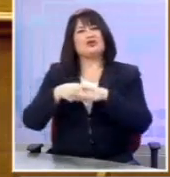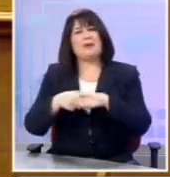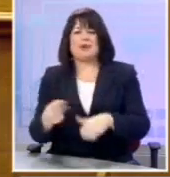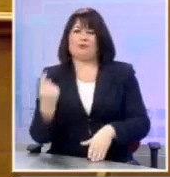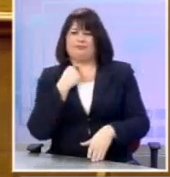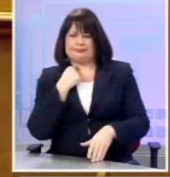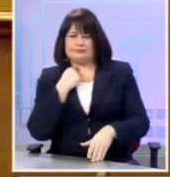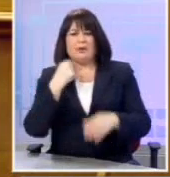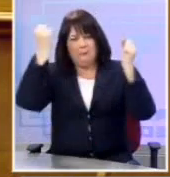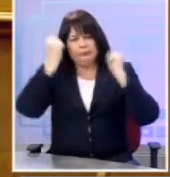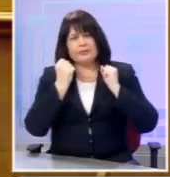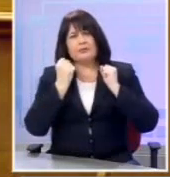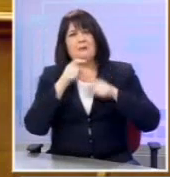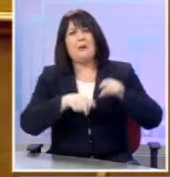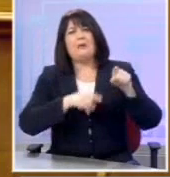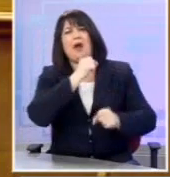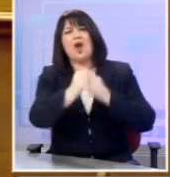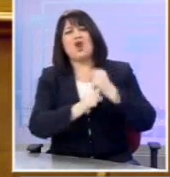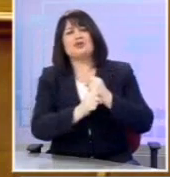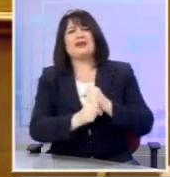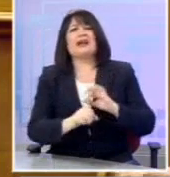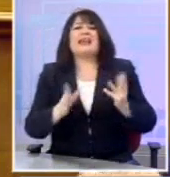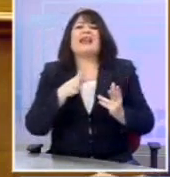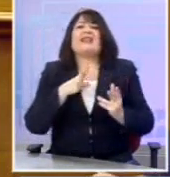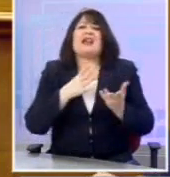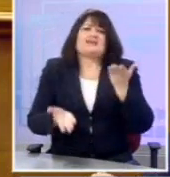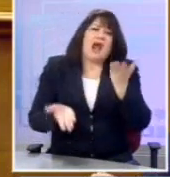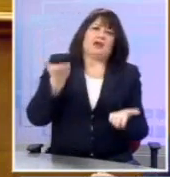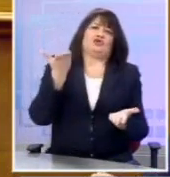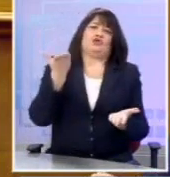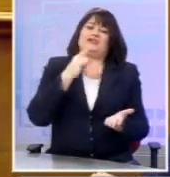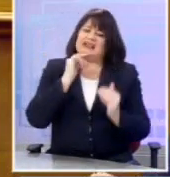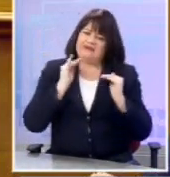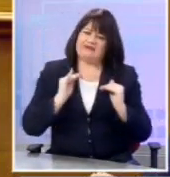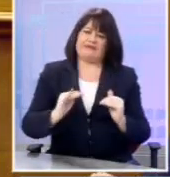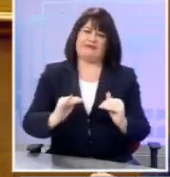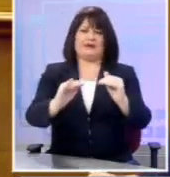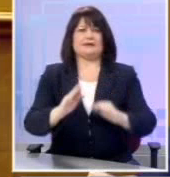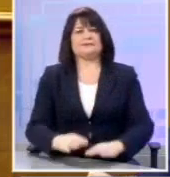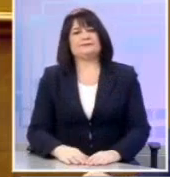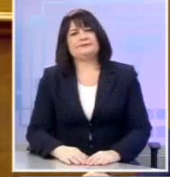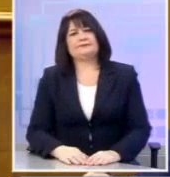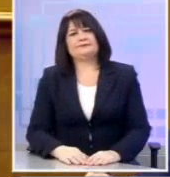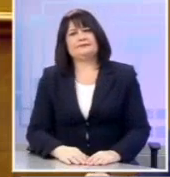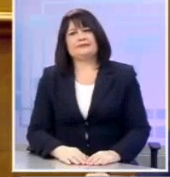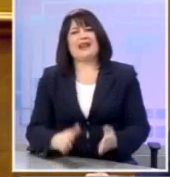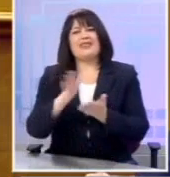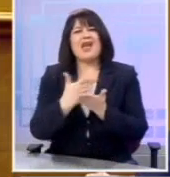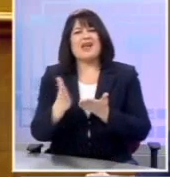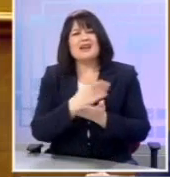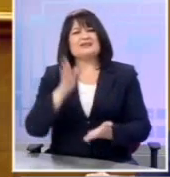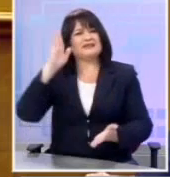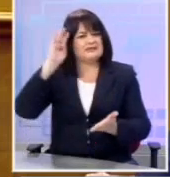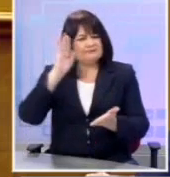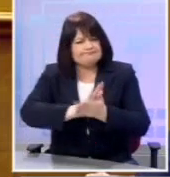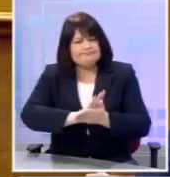Ή μήπως προτιμάτε τη διαιώνιση της ασφαλιστικής ανισότητας, την διατήρηση στεγανών και διακρίσεων